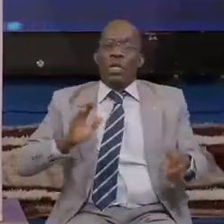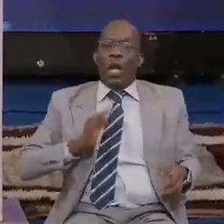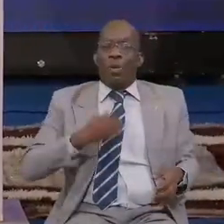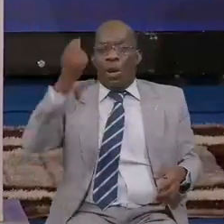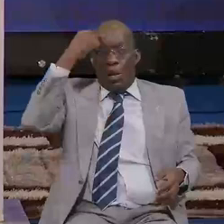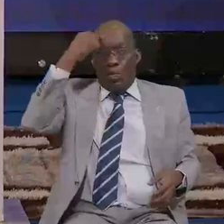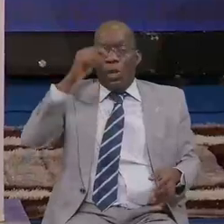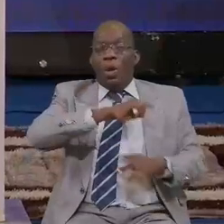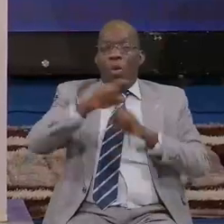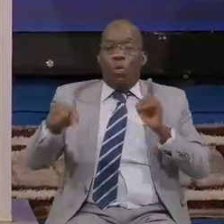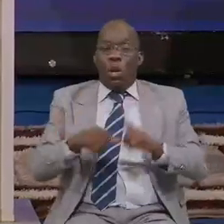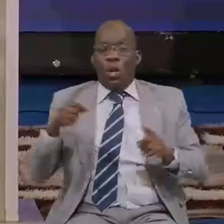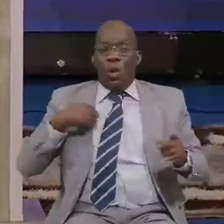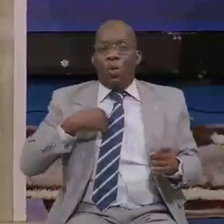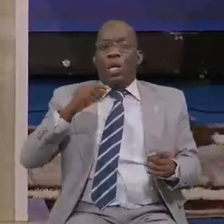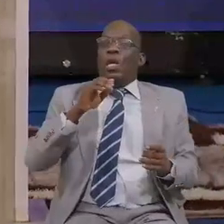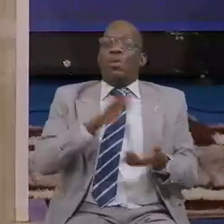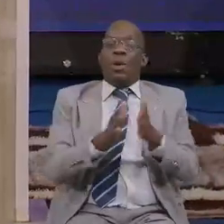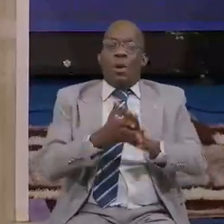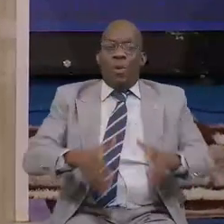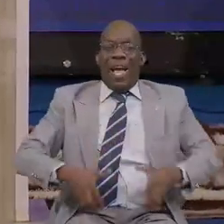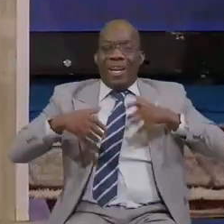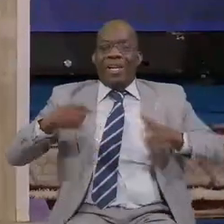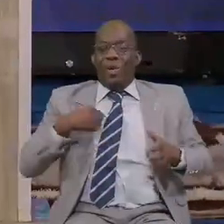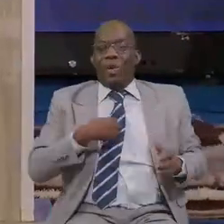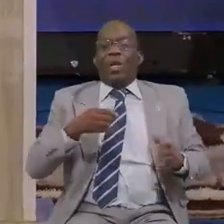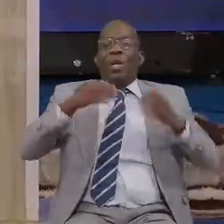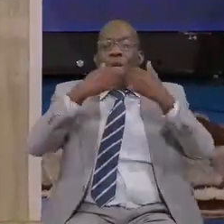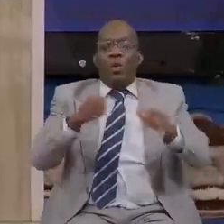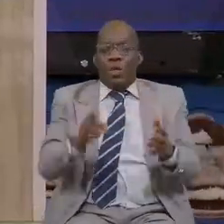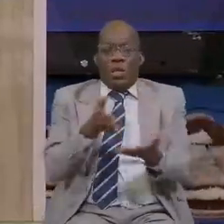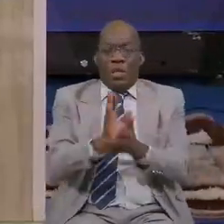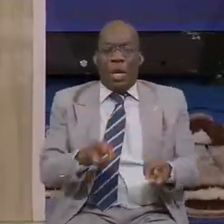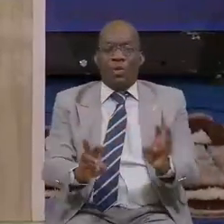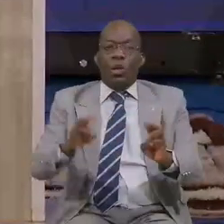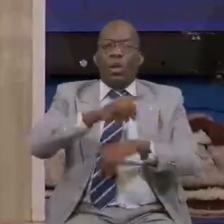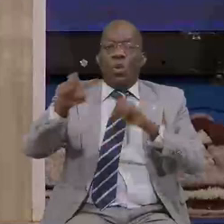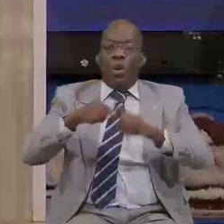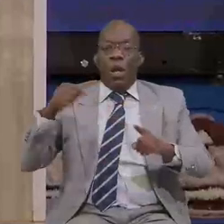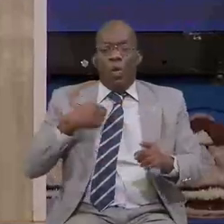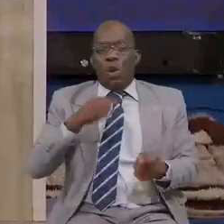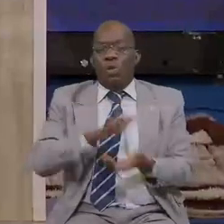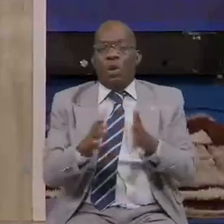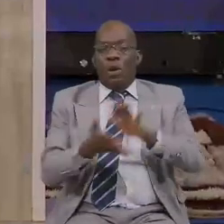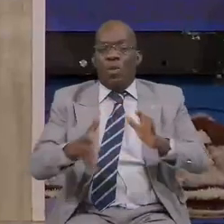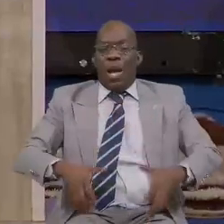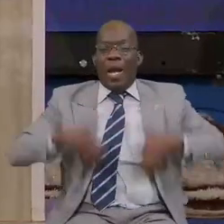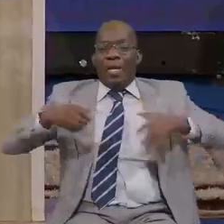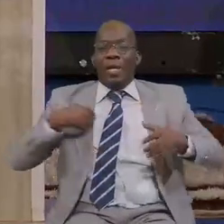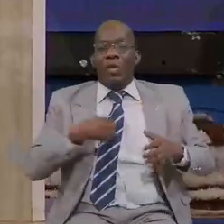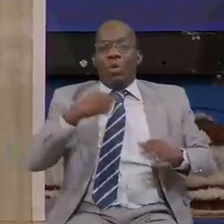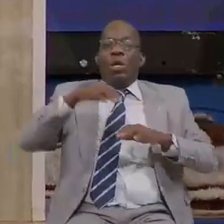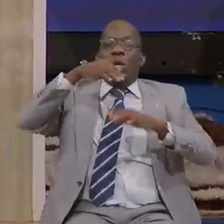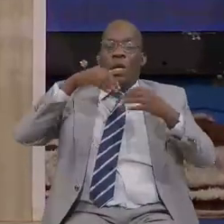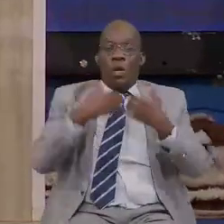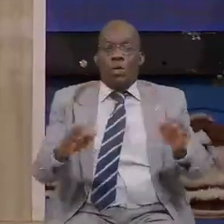Quand nous perdons nos sens, quand nous sommes en colère, nous perdons notre appel. Quand nous sommes en colère,